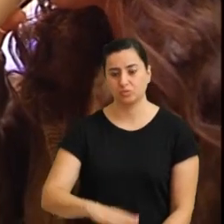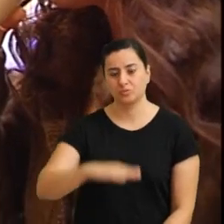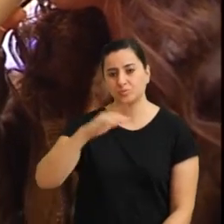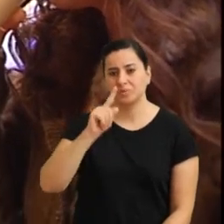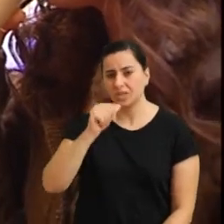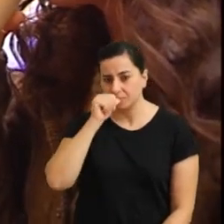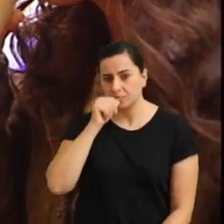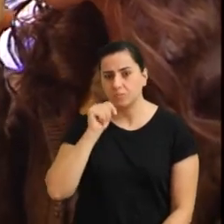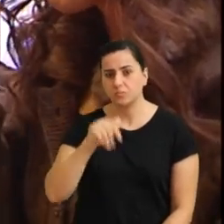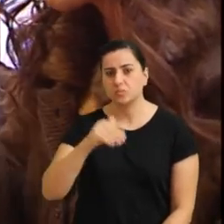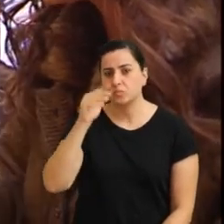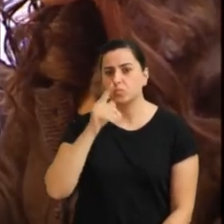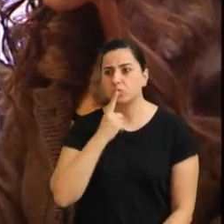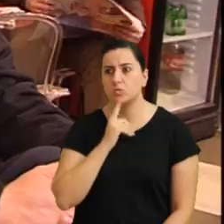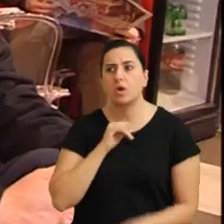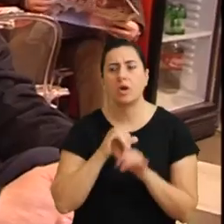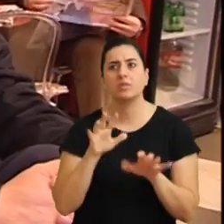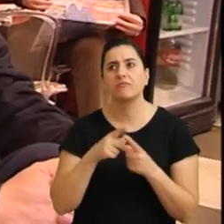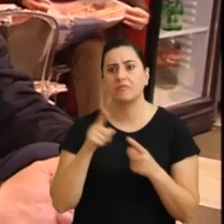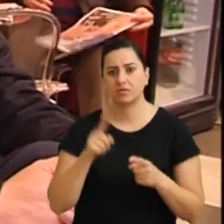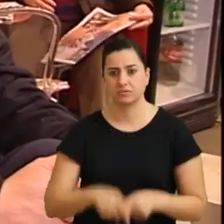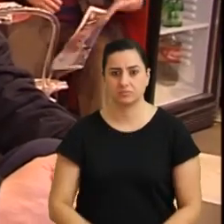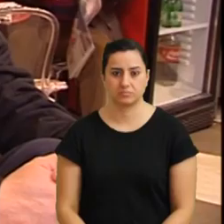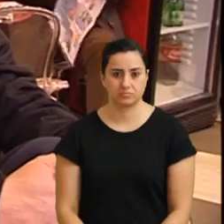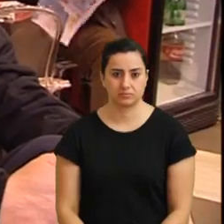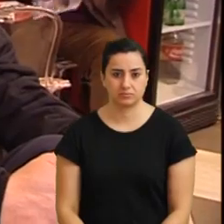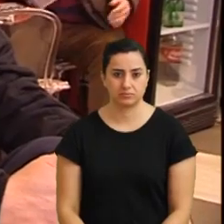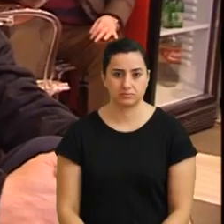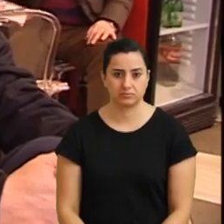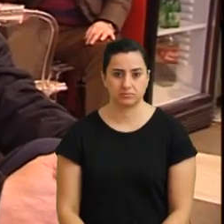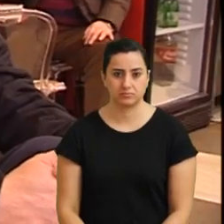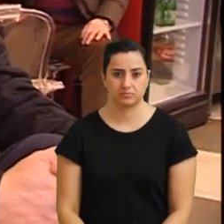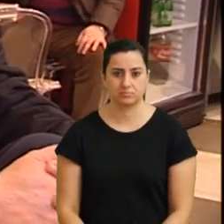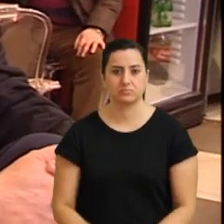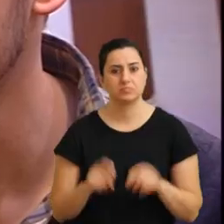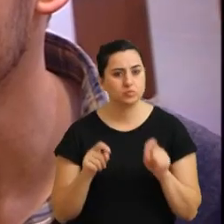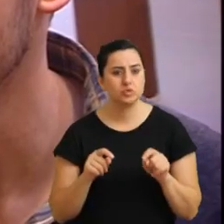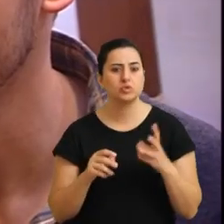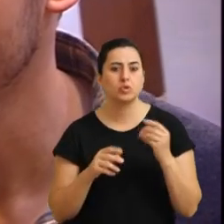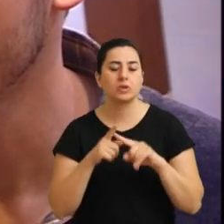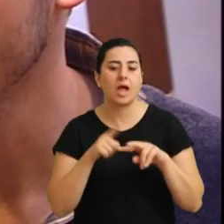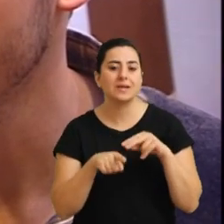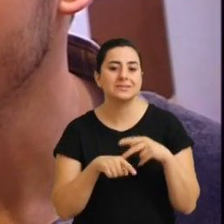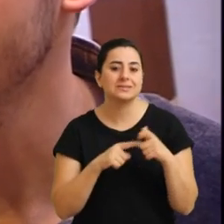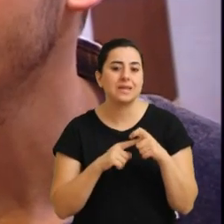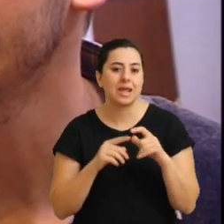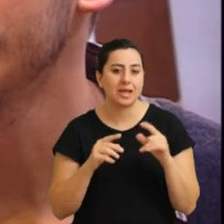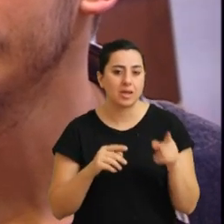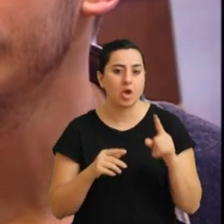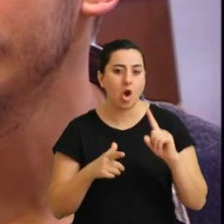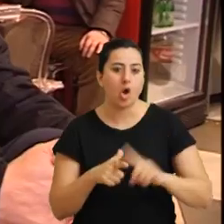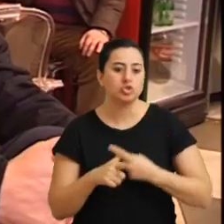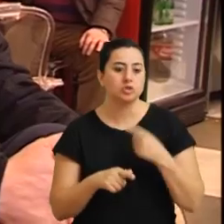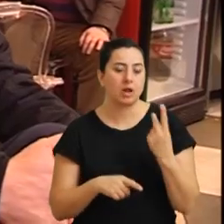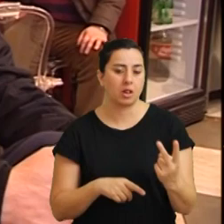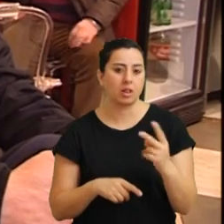kez içmiştim. Bu içtiğim, bildiğim bozaya hiç benzemiyor. Tabii burası tam imalathane olduğu için halen taze bir boza içiyorsunuz. Yani tam orijinal bir